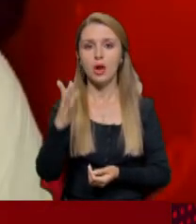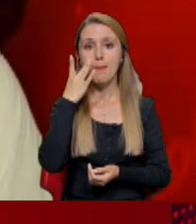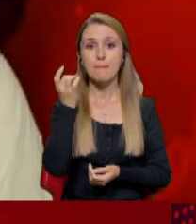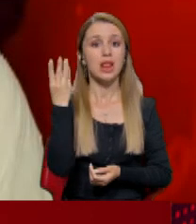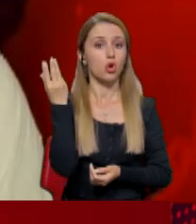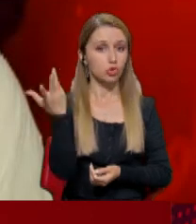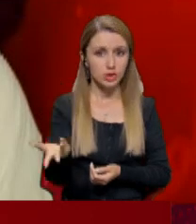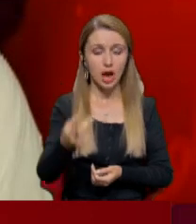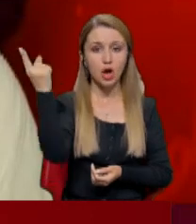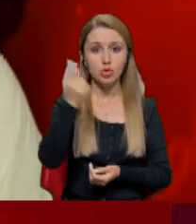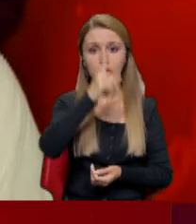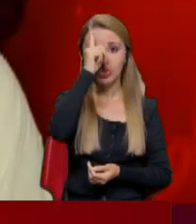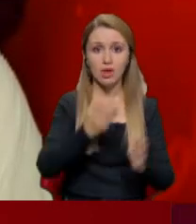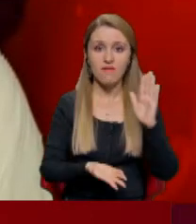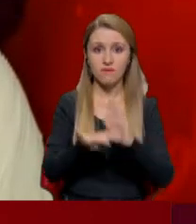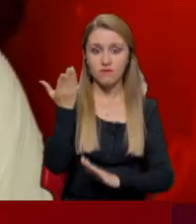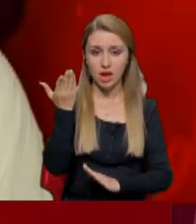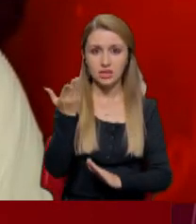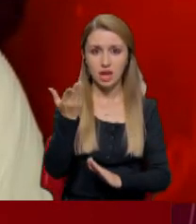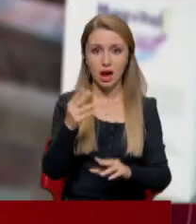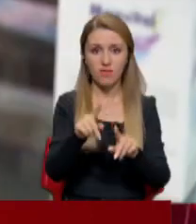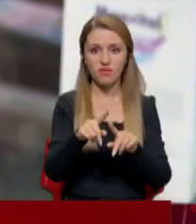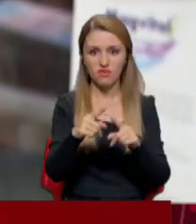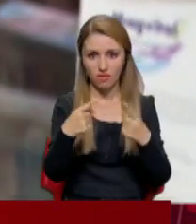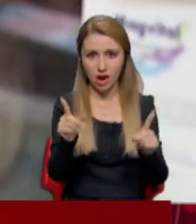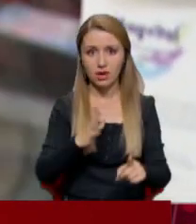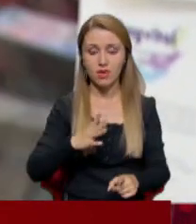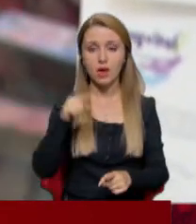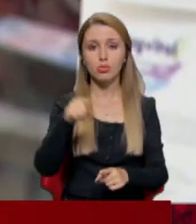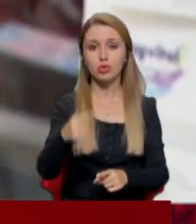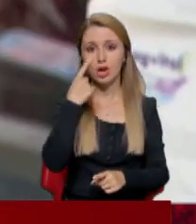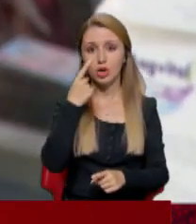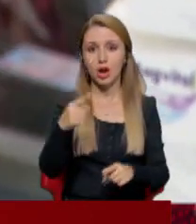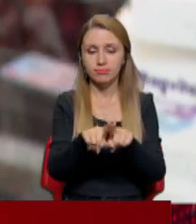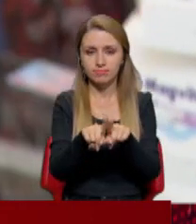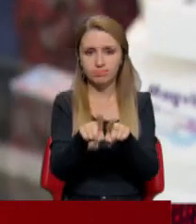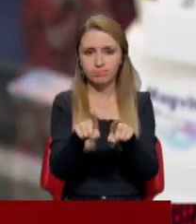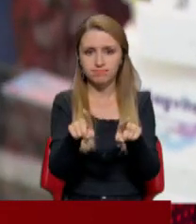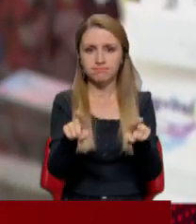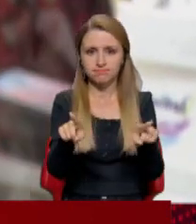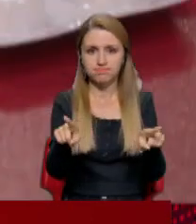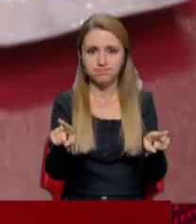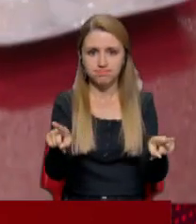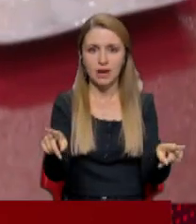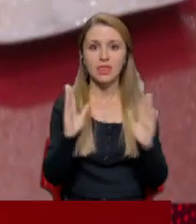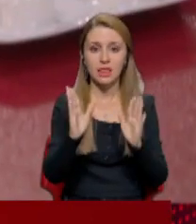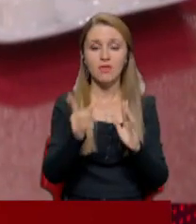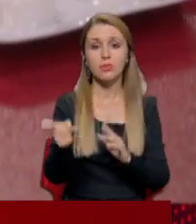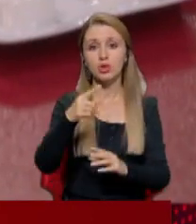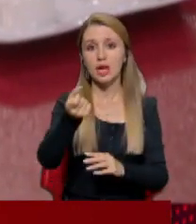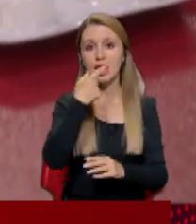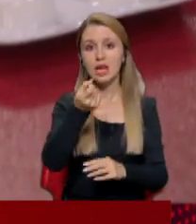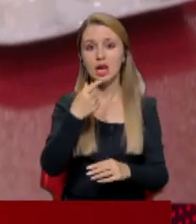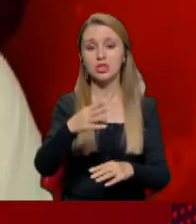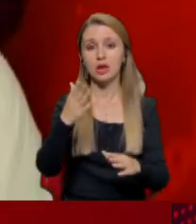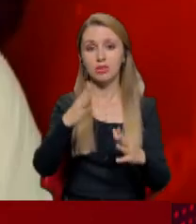belirlenirse %100'ün üzerinde bir arada makas var. Bu makas zaten açılıyor. Sonra ilaçlar yoka